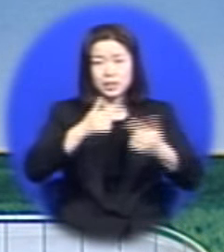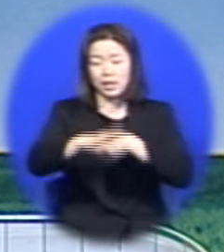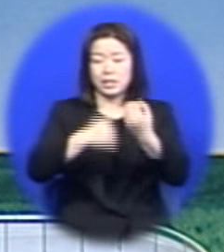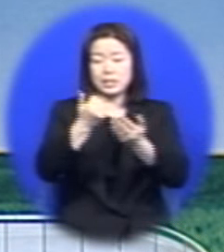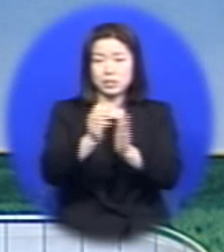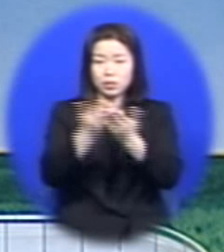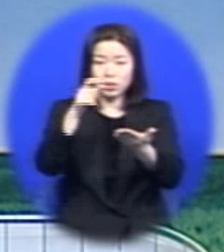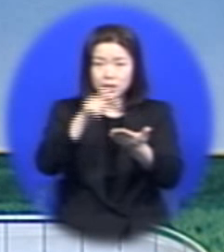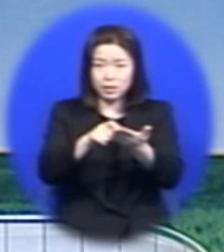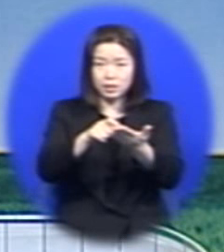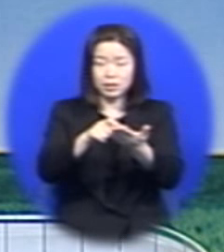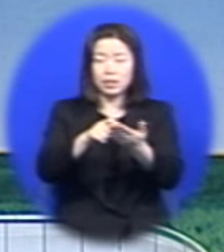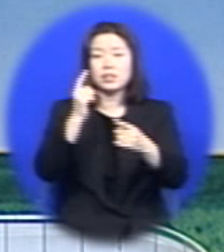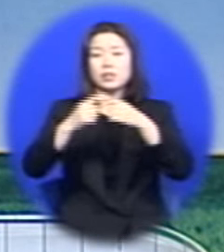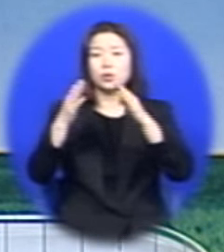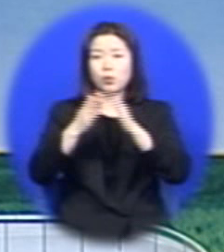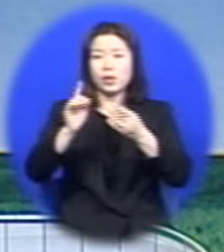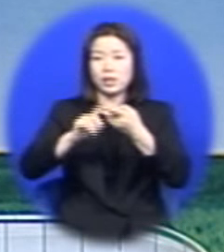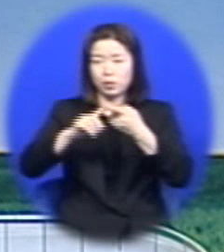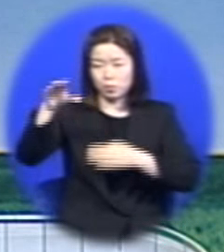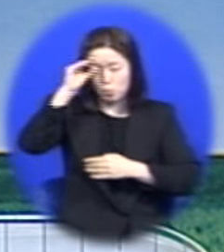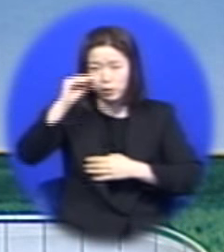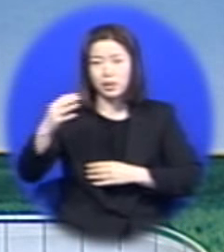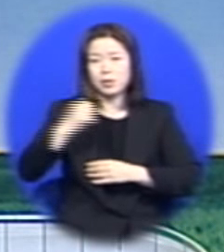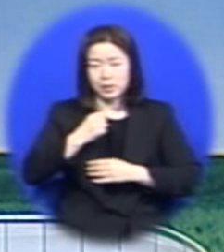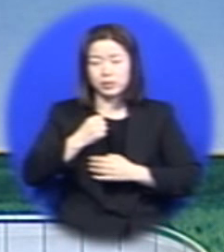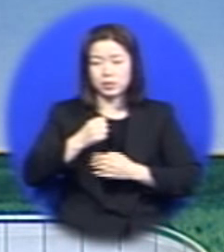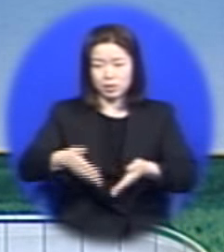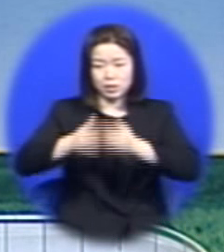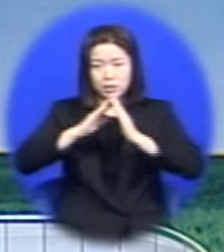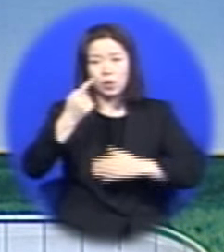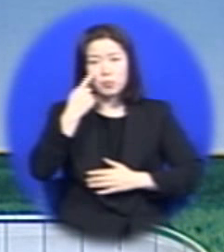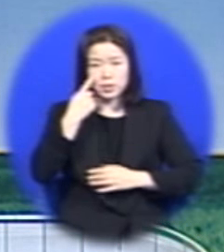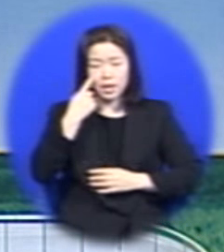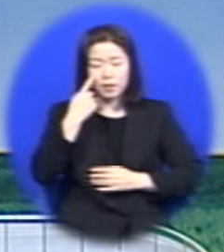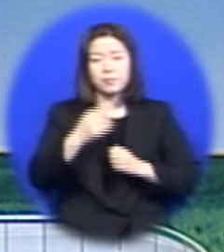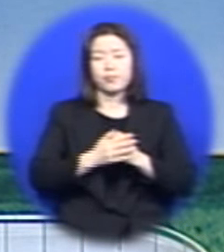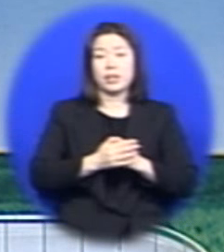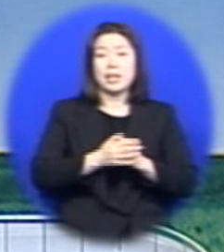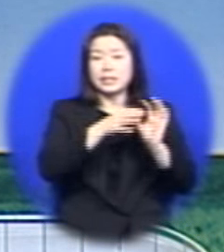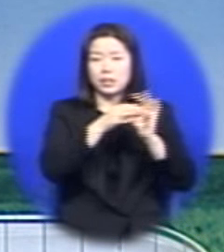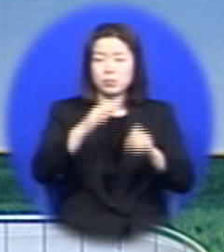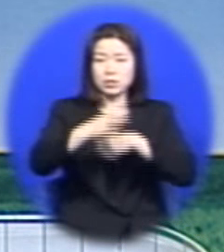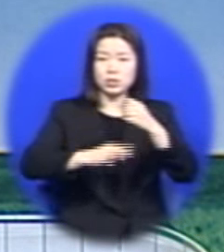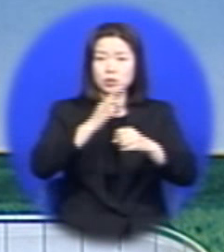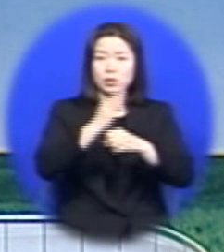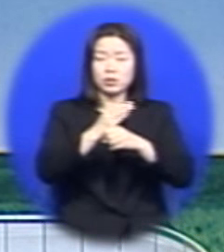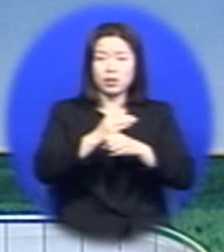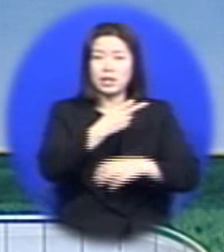나와 있는 교회를 한번 그걸 가지고 교회를 세워보자. 그러면서 10년 동안 사도행전을